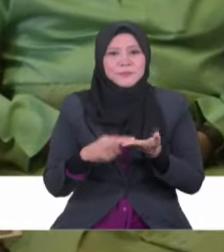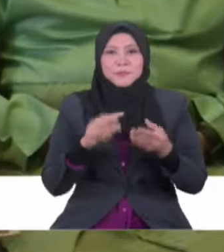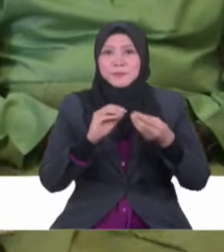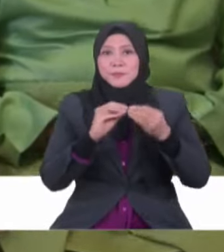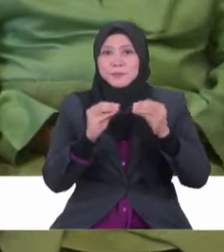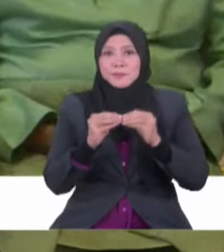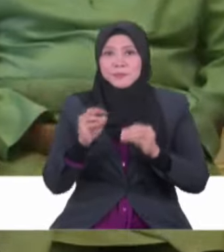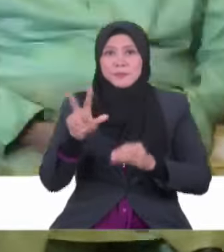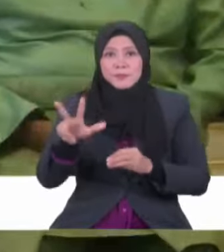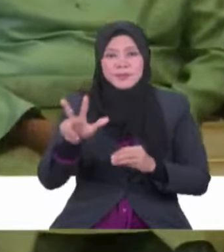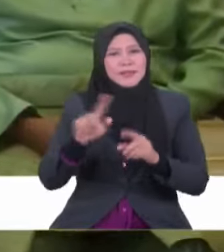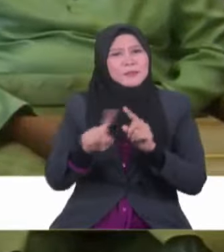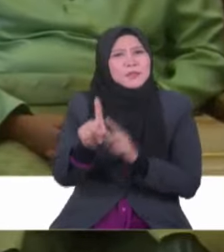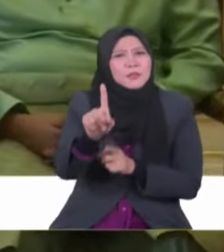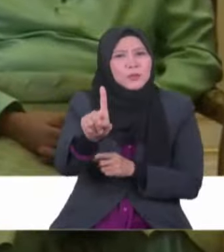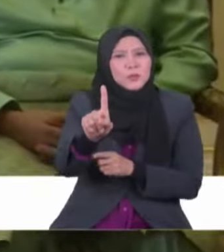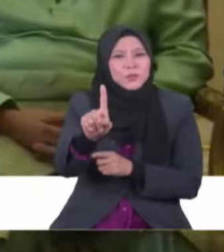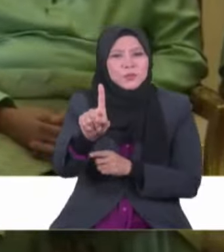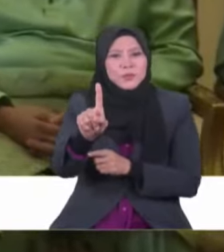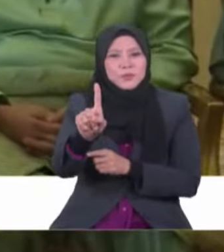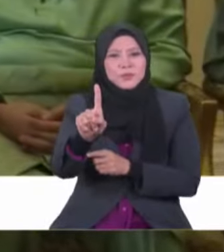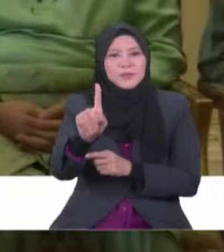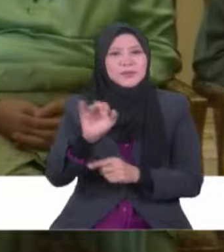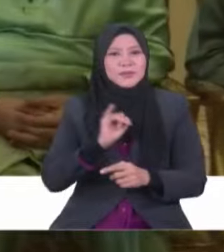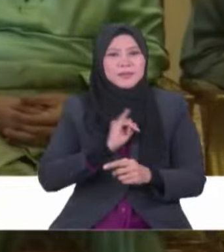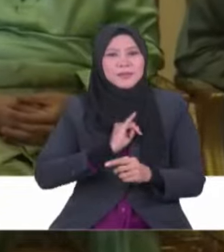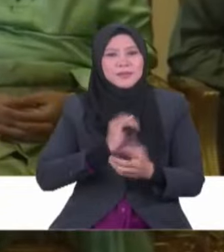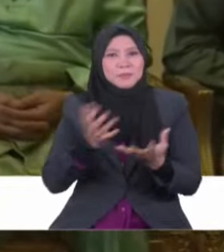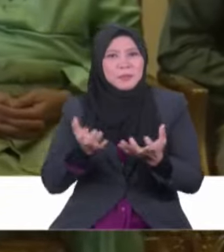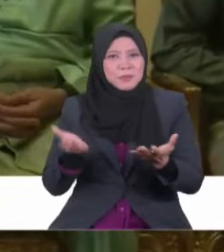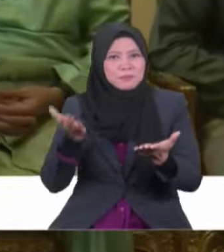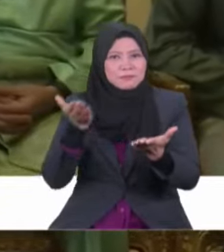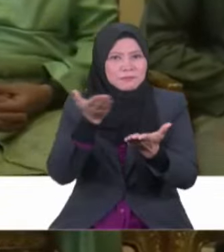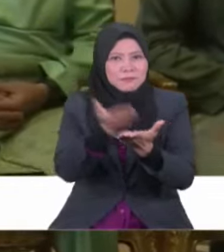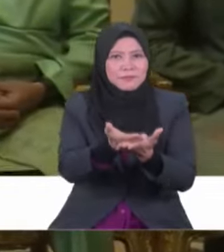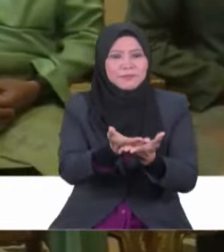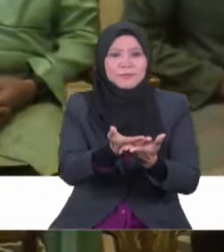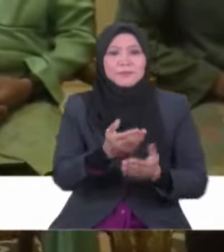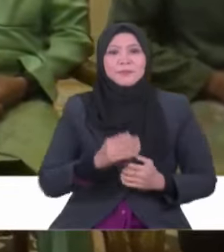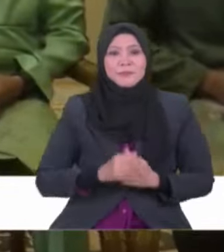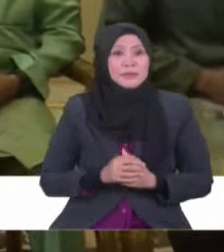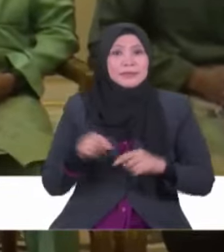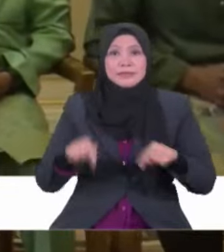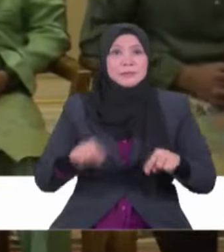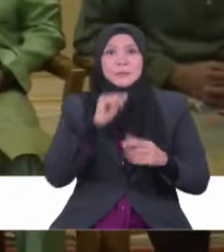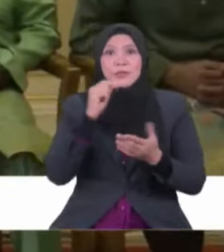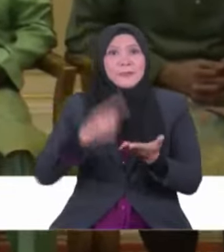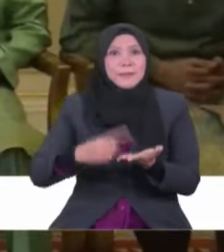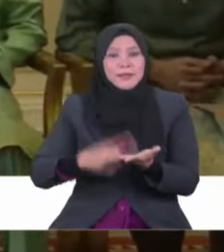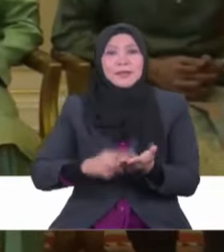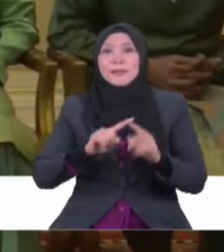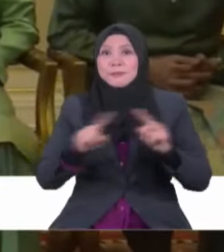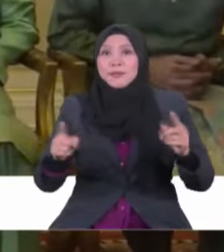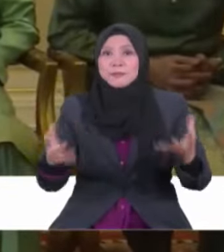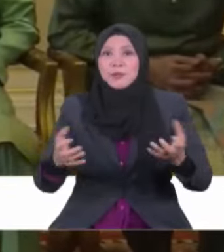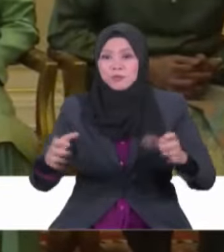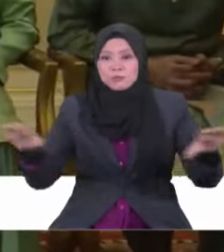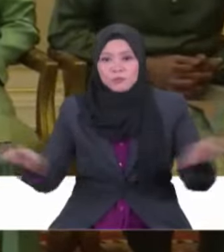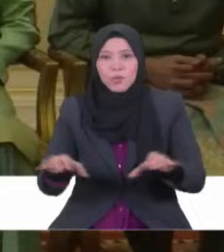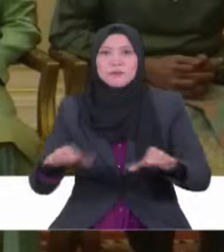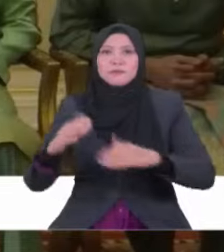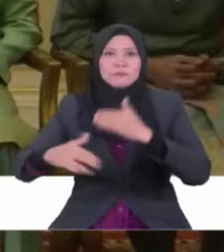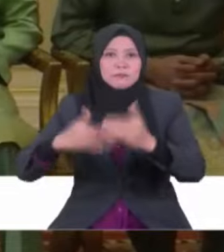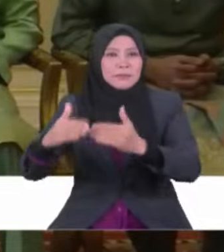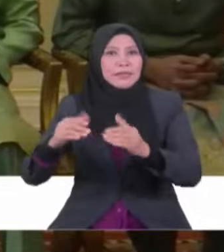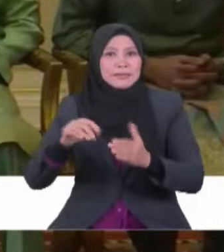MN63. Tapi satu perkara yang saya ingin nak tengahkan, ini bukan perbincangan, pelaksanaan. Ini adalah satu approach